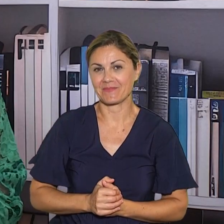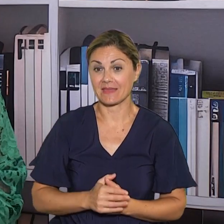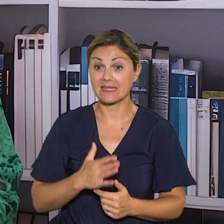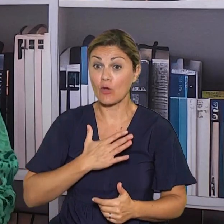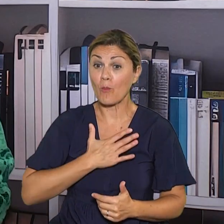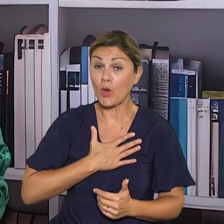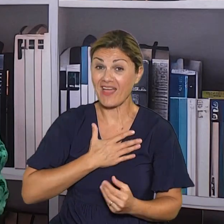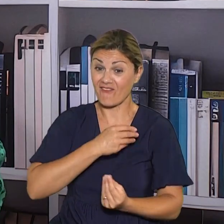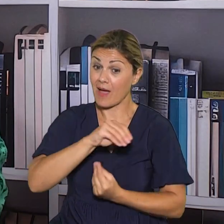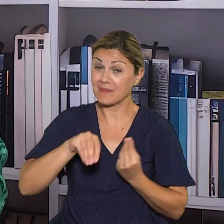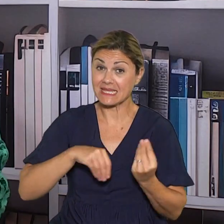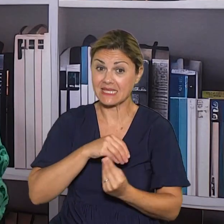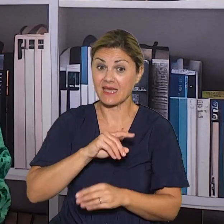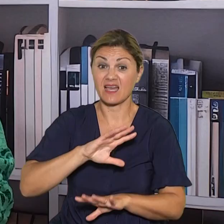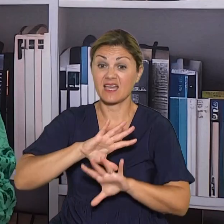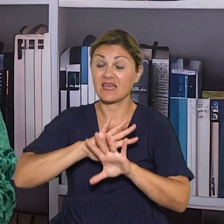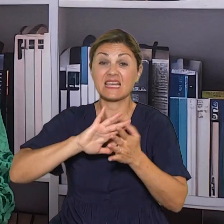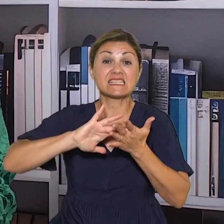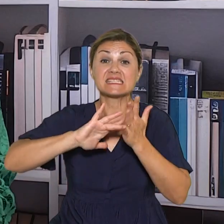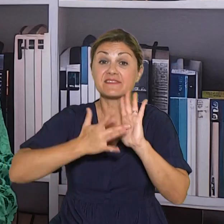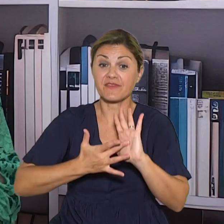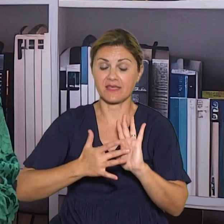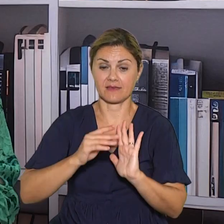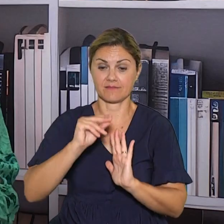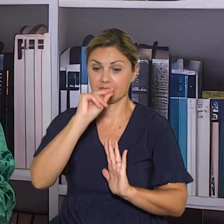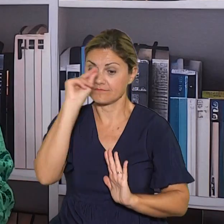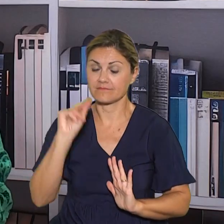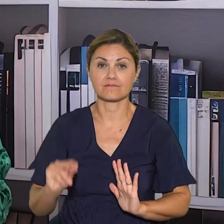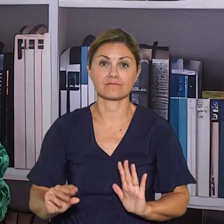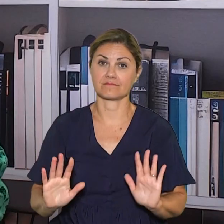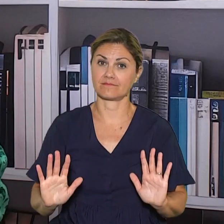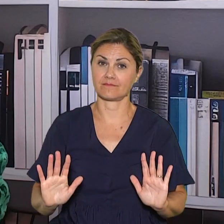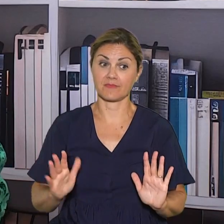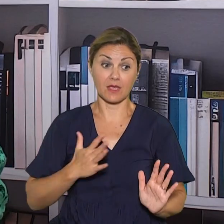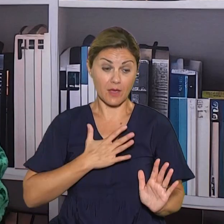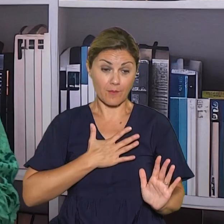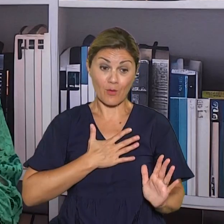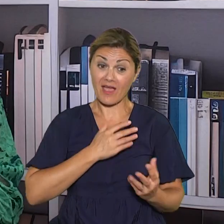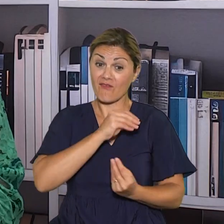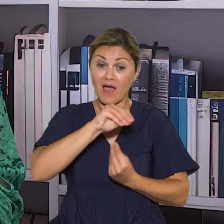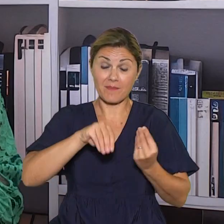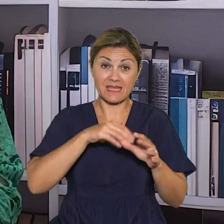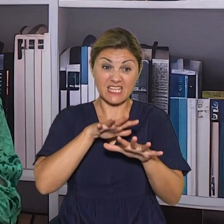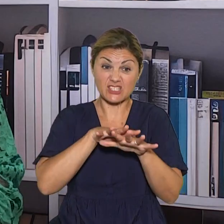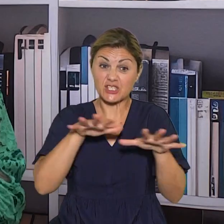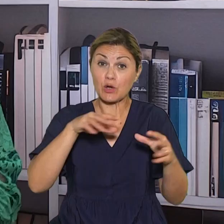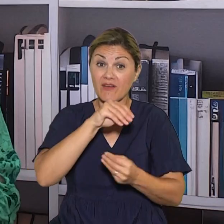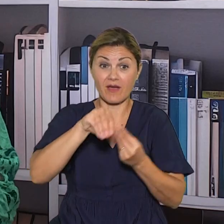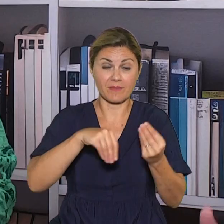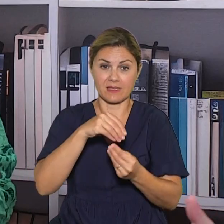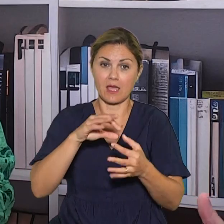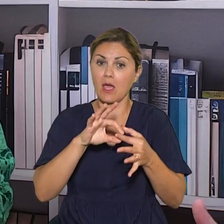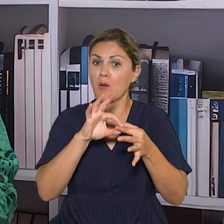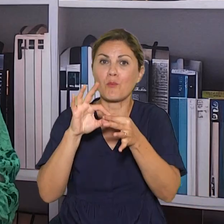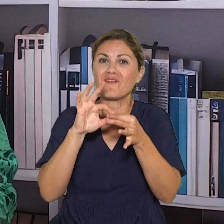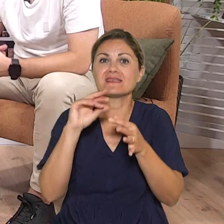slikari i pišu, imaju zbirke svoje. Meni je svaki drugi rođak umjetnik, slikar. Dakle,